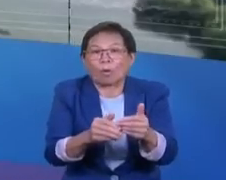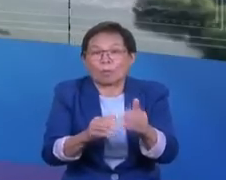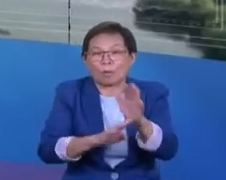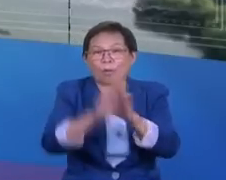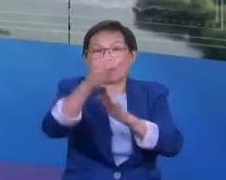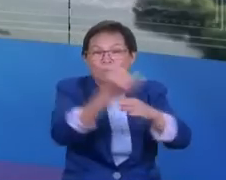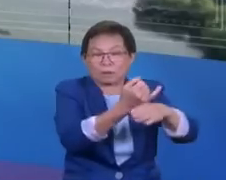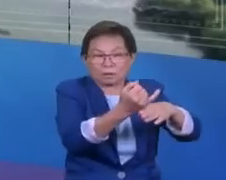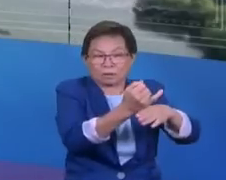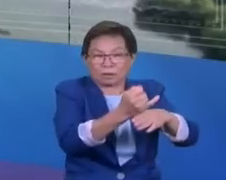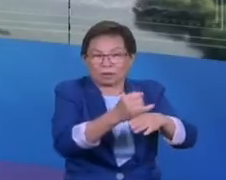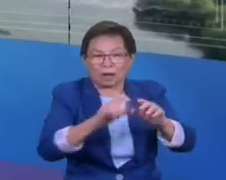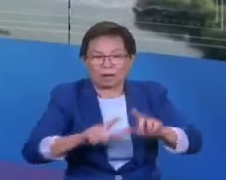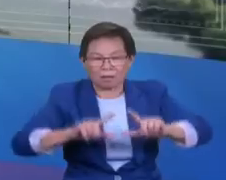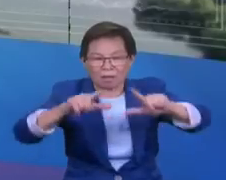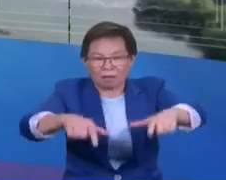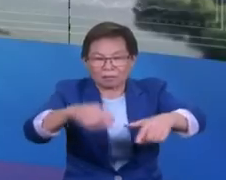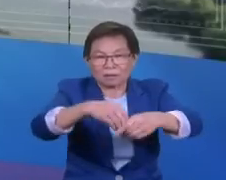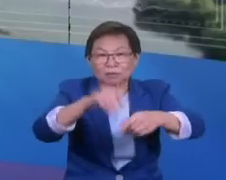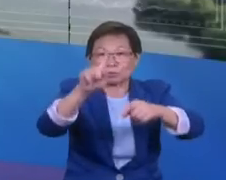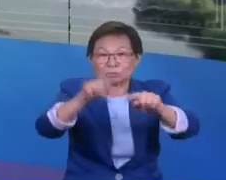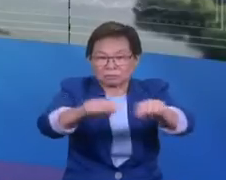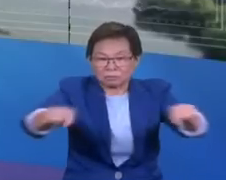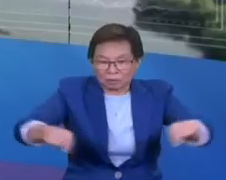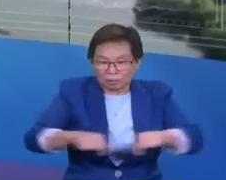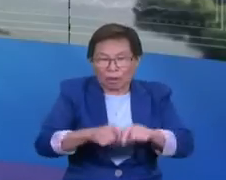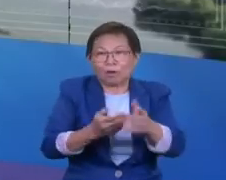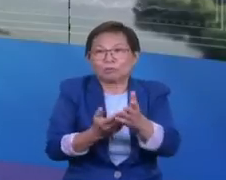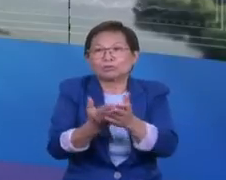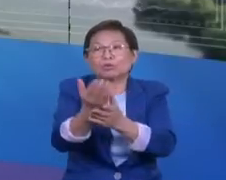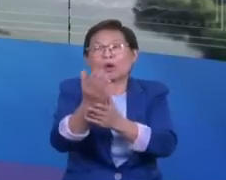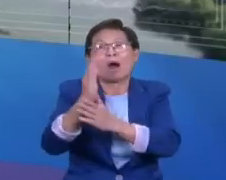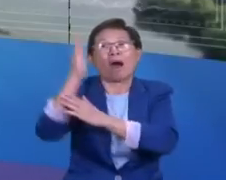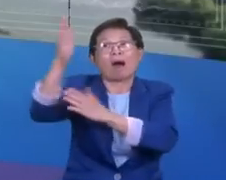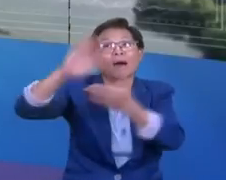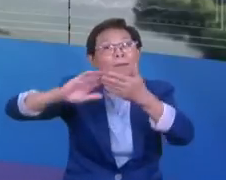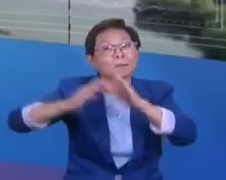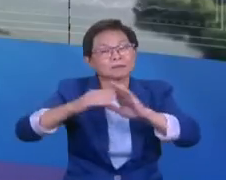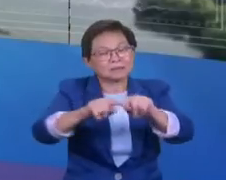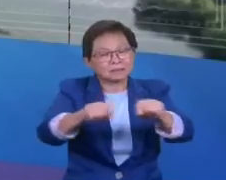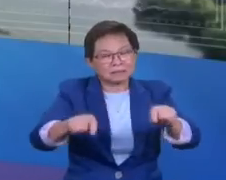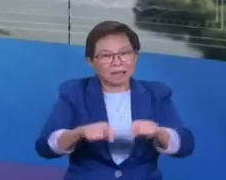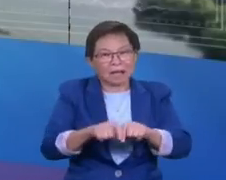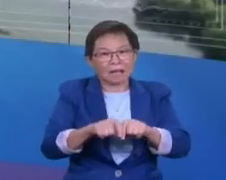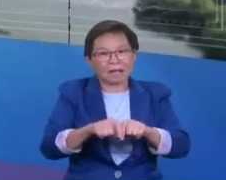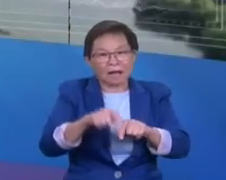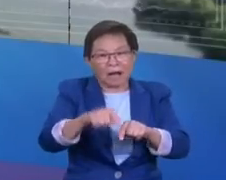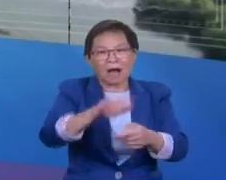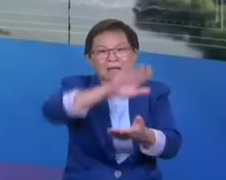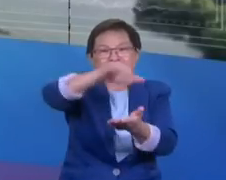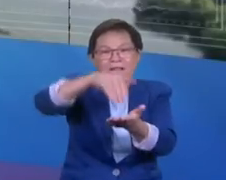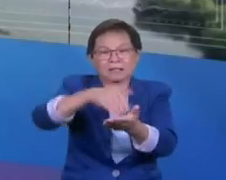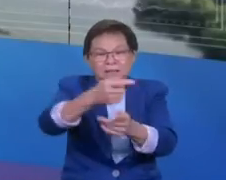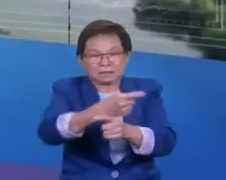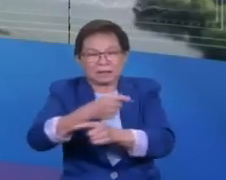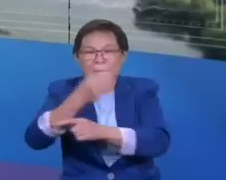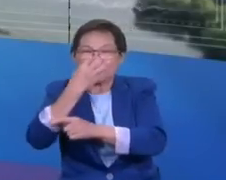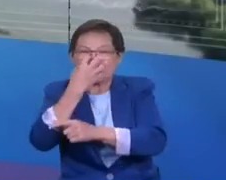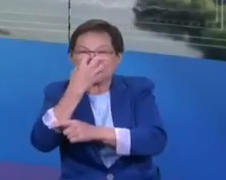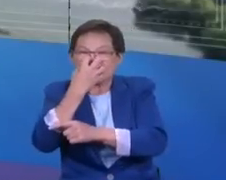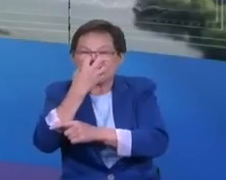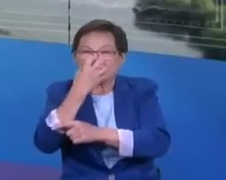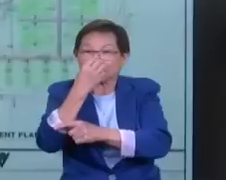berkenaan yang ditempatkan dalam satu kawasan sekaligus bakal menjadikan daerah tongot sebagai H ternakan kinzir